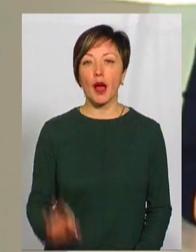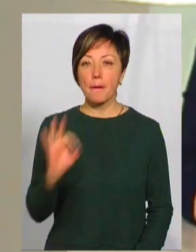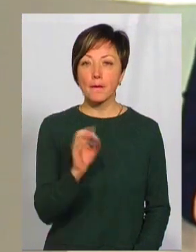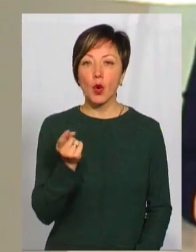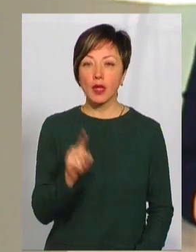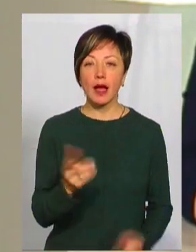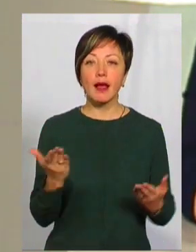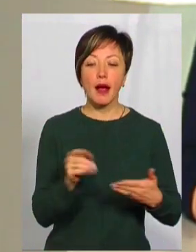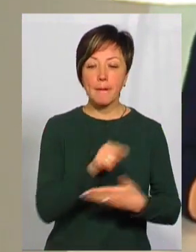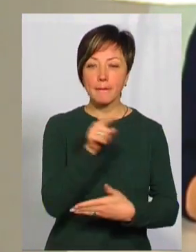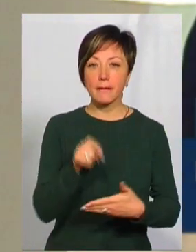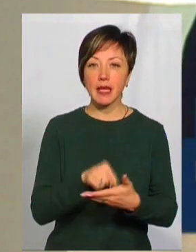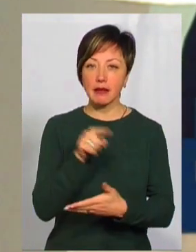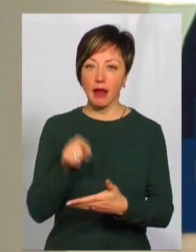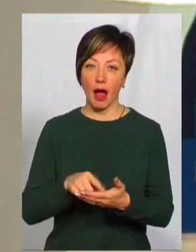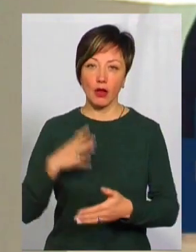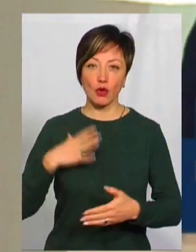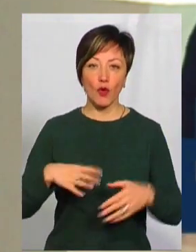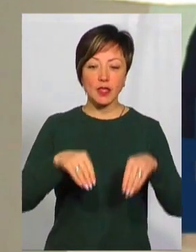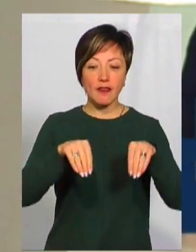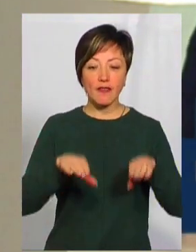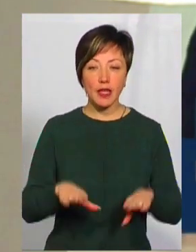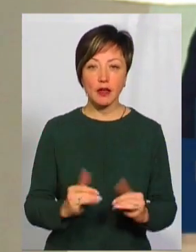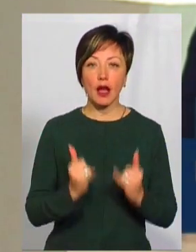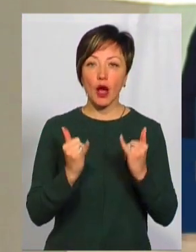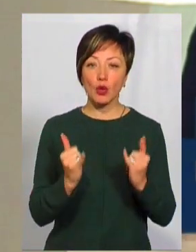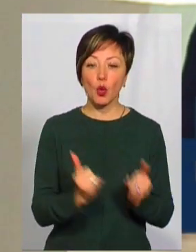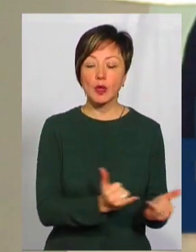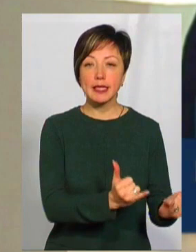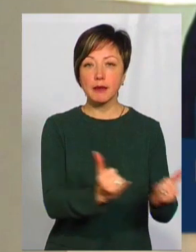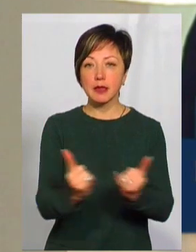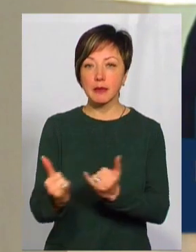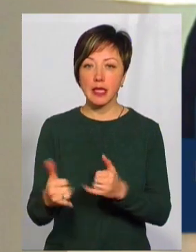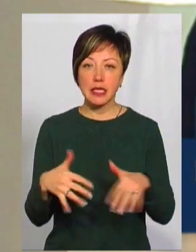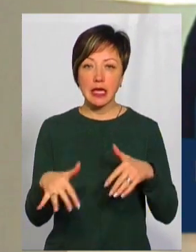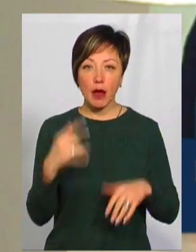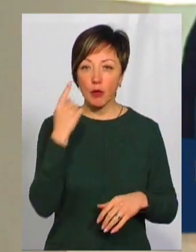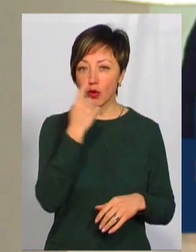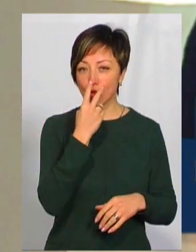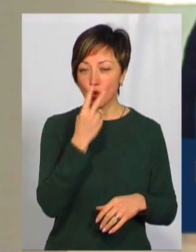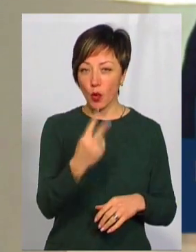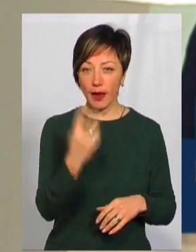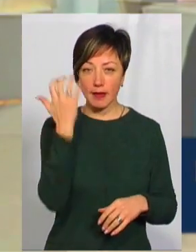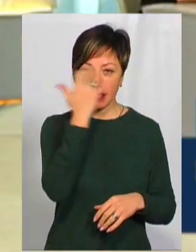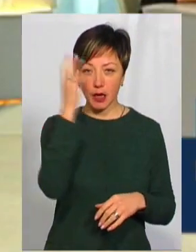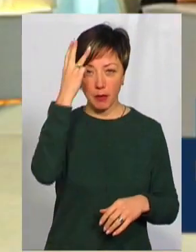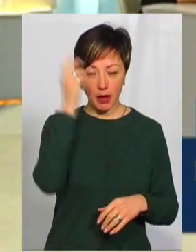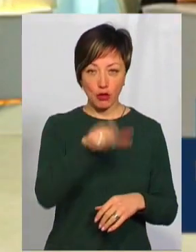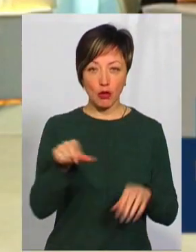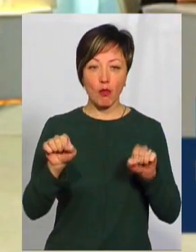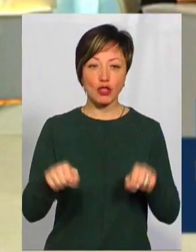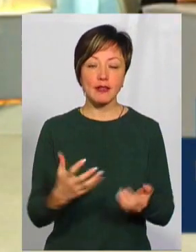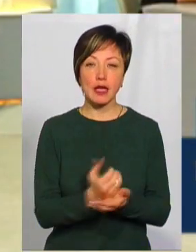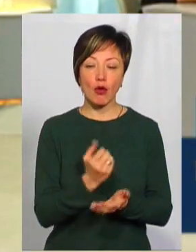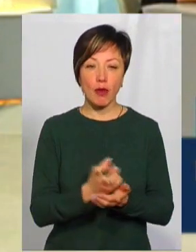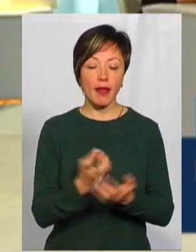Про те, які питання доводиться вирішувати для того, аби забезпечити слабозорих та незрячих хмельничан можливістю